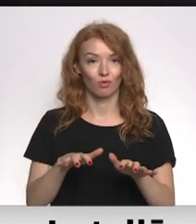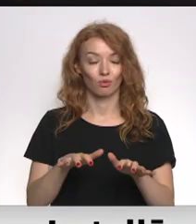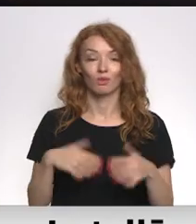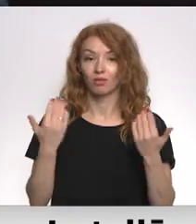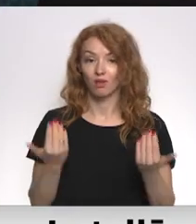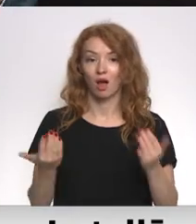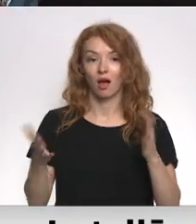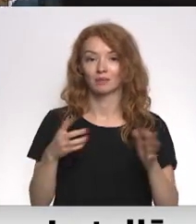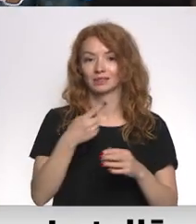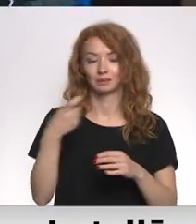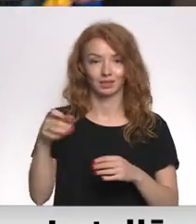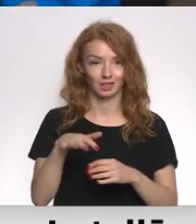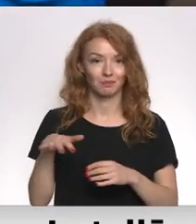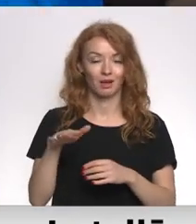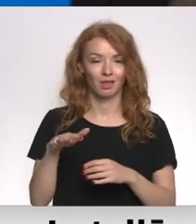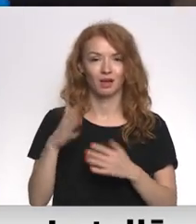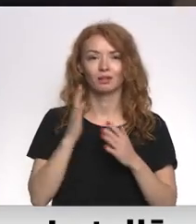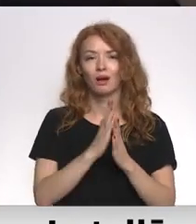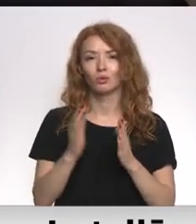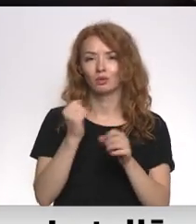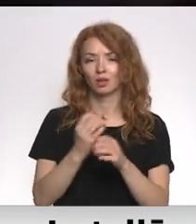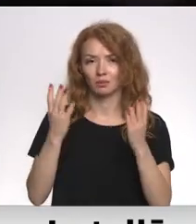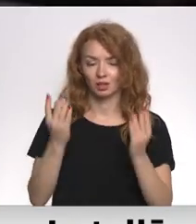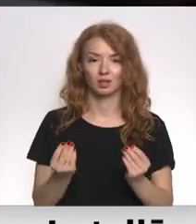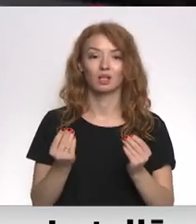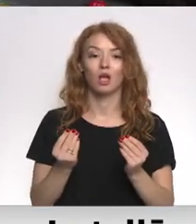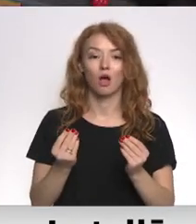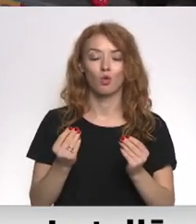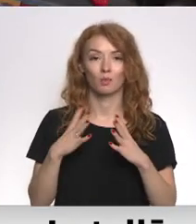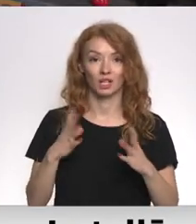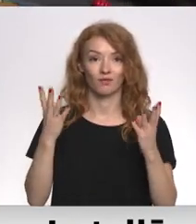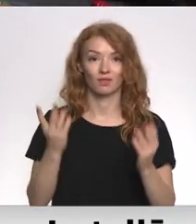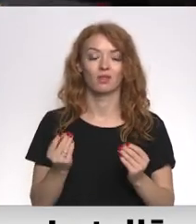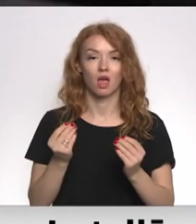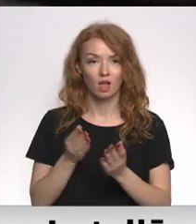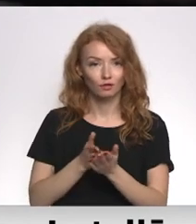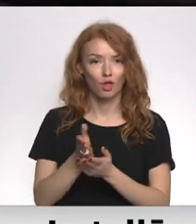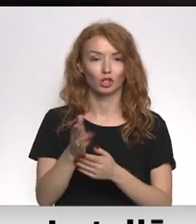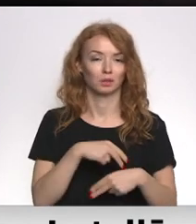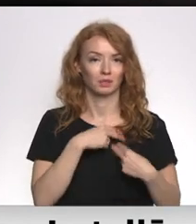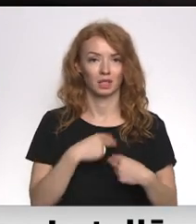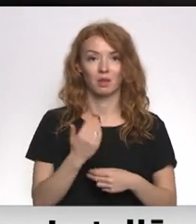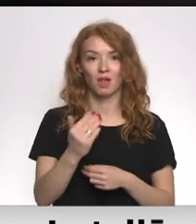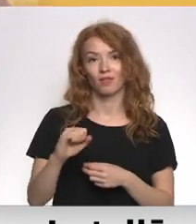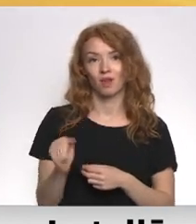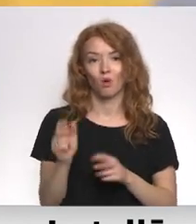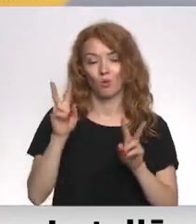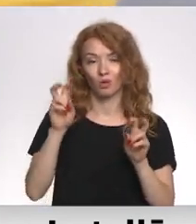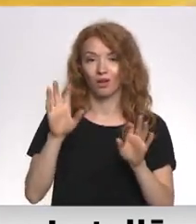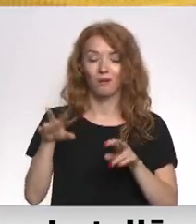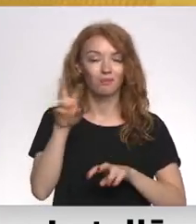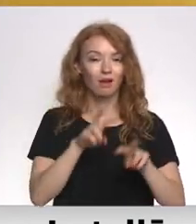tagad aptuveni 100 ģimenes katru darba dienu, bet divi tik daudz brīvdienās vēršas biedrībā tavi draugi Rīgā, lai